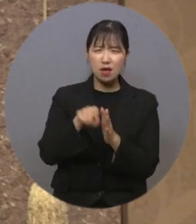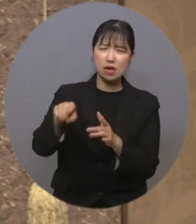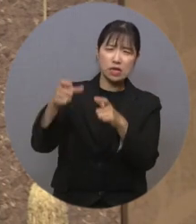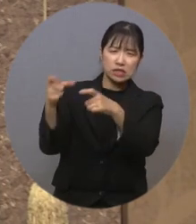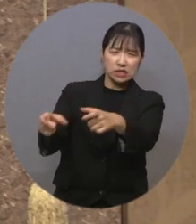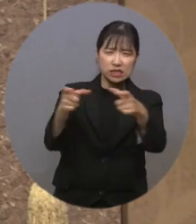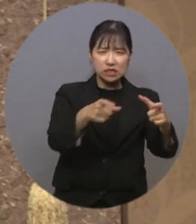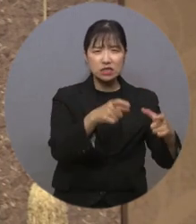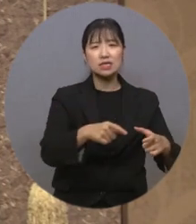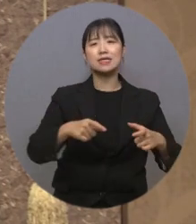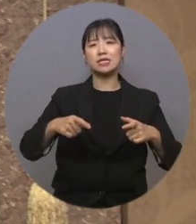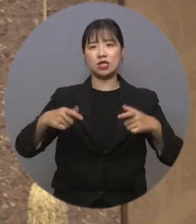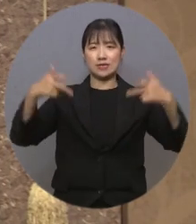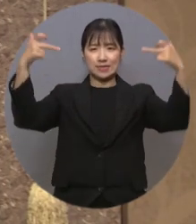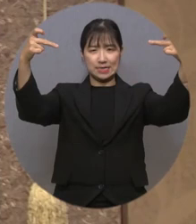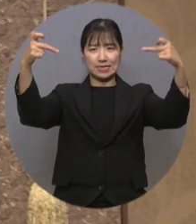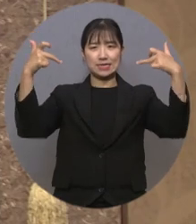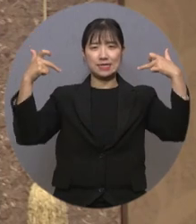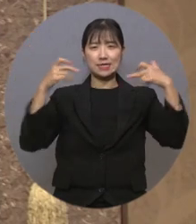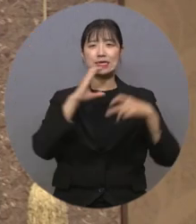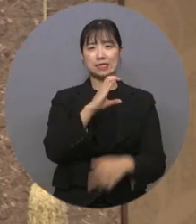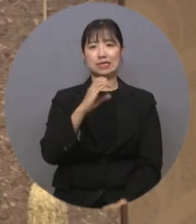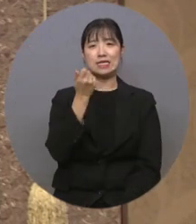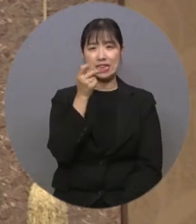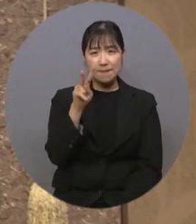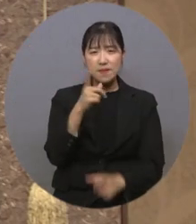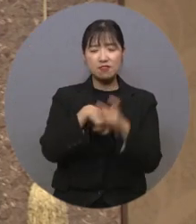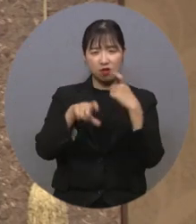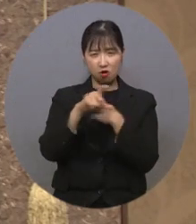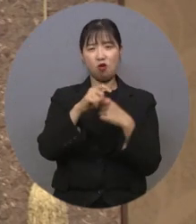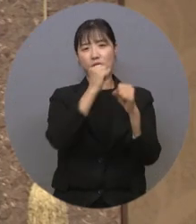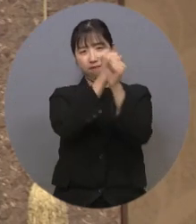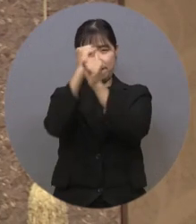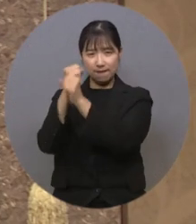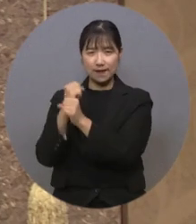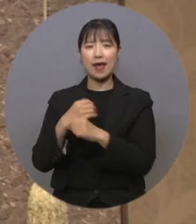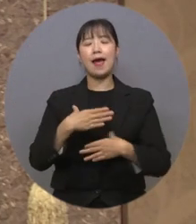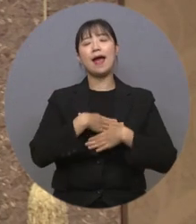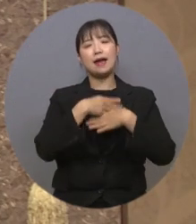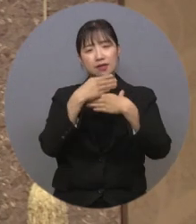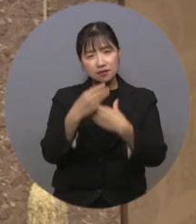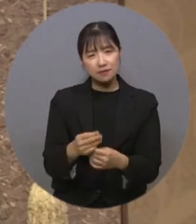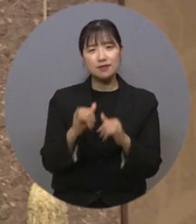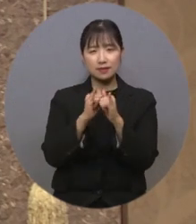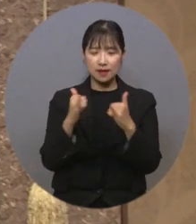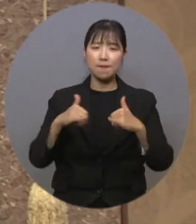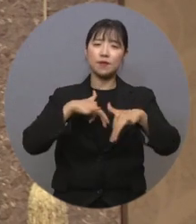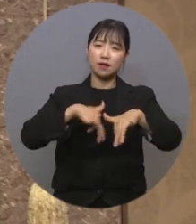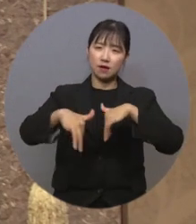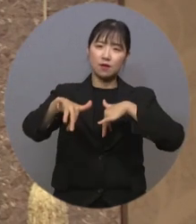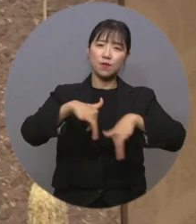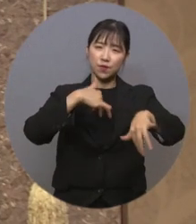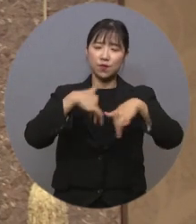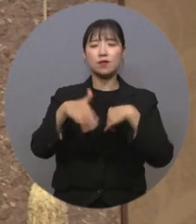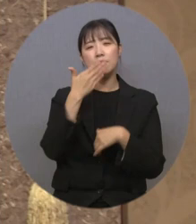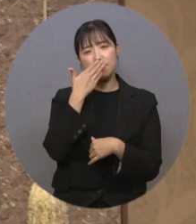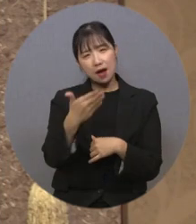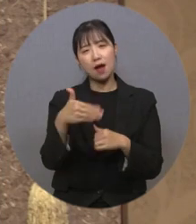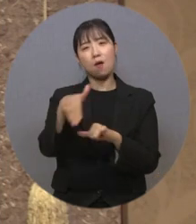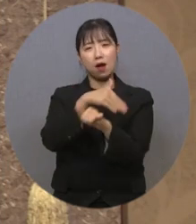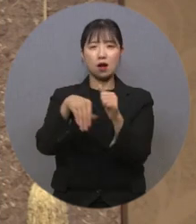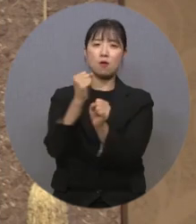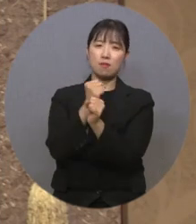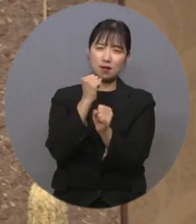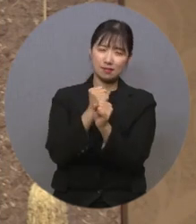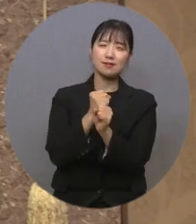지역에다는 CCTV를 더 설치를 해서 안전하게 사람들이 보행을 할 수 있는 그런 환경을